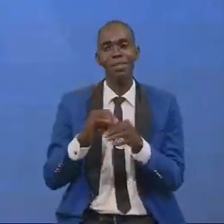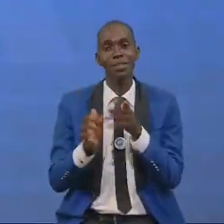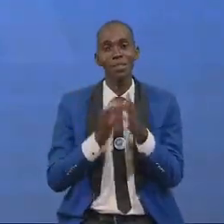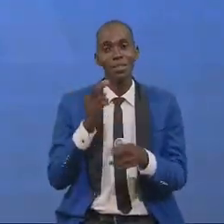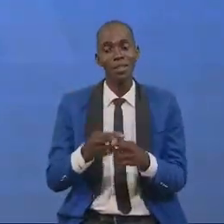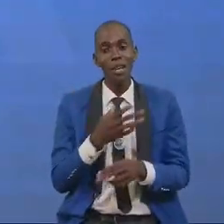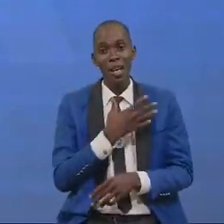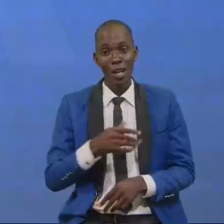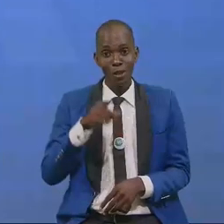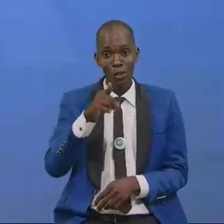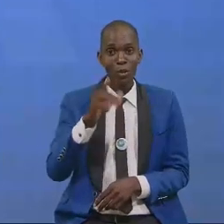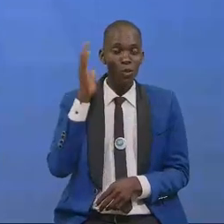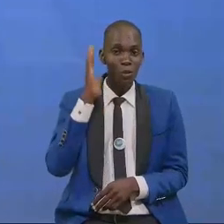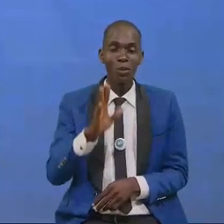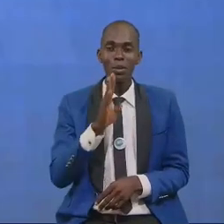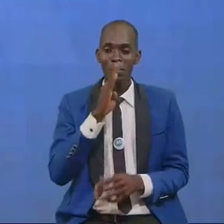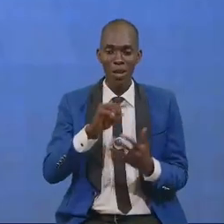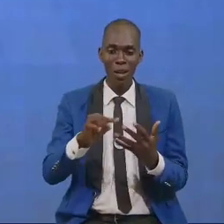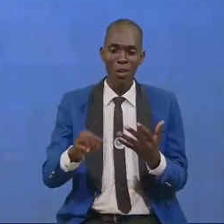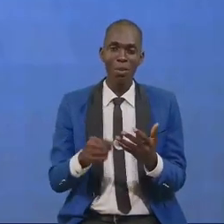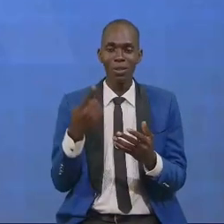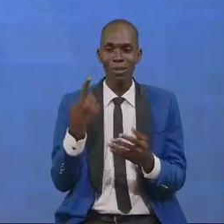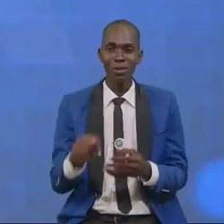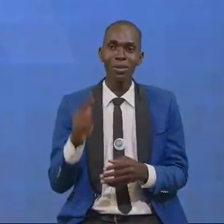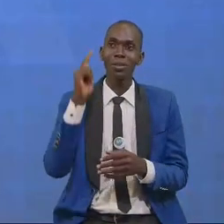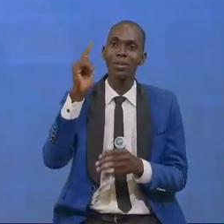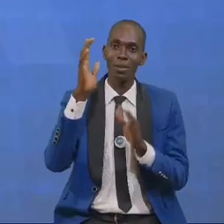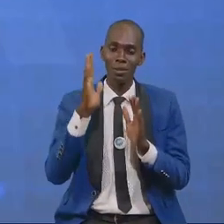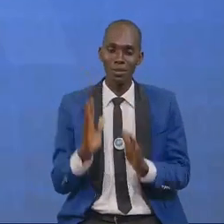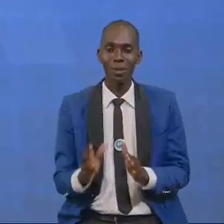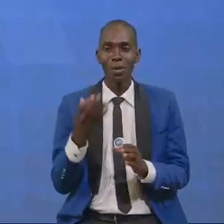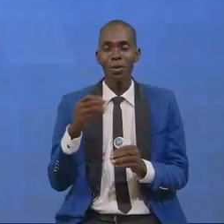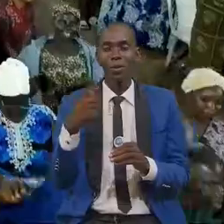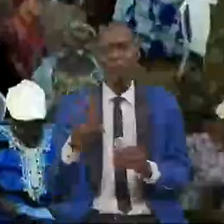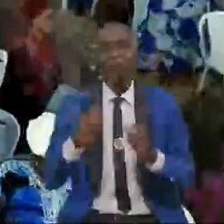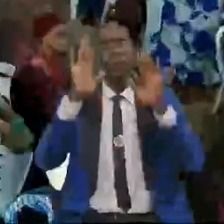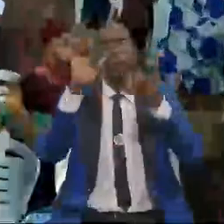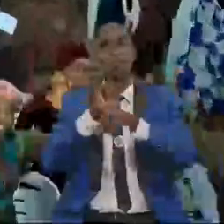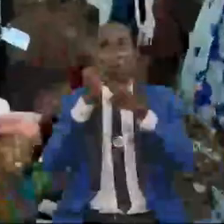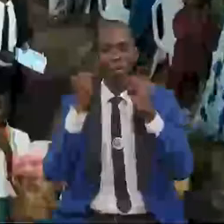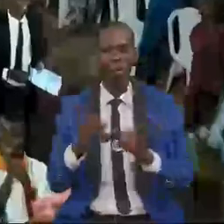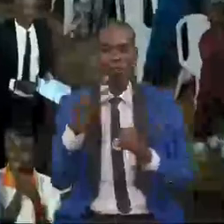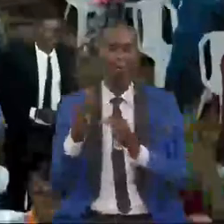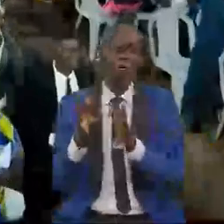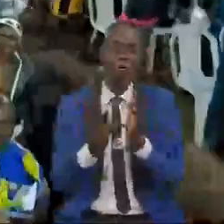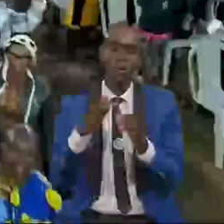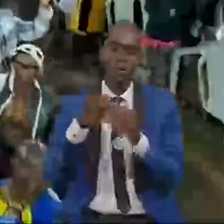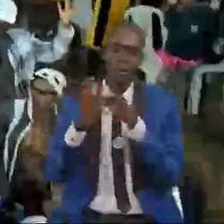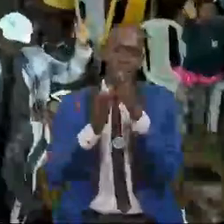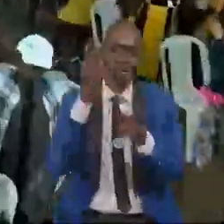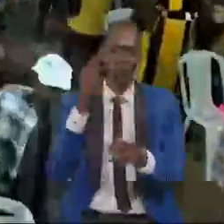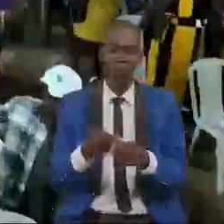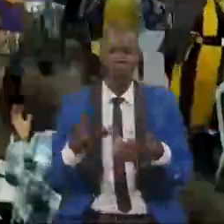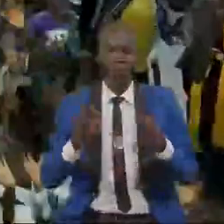tu vas participer au miracle au nom de Jésus prions